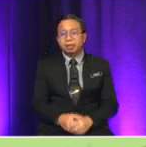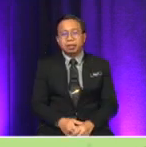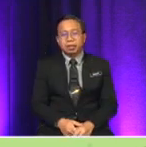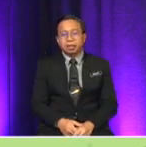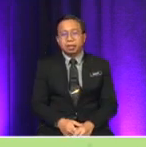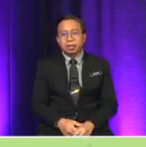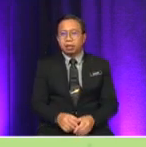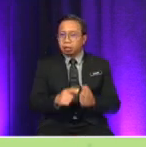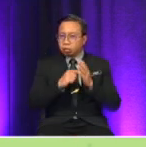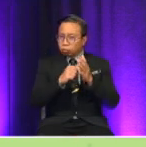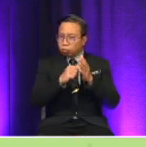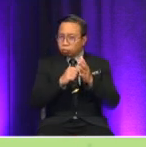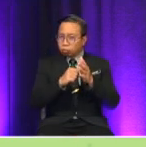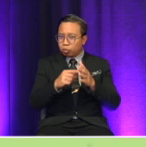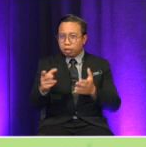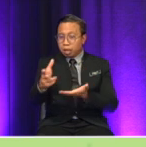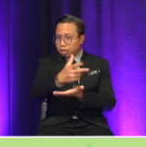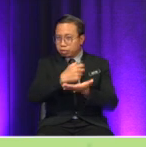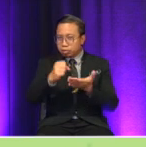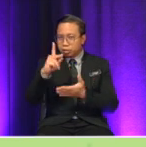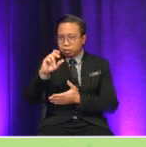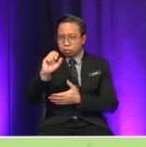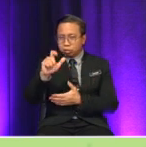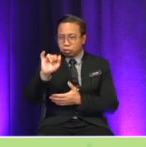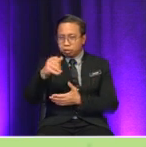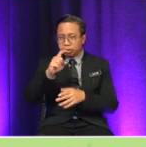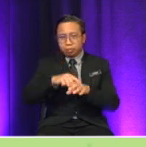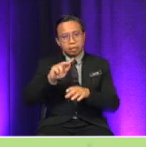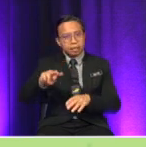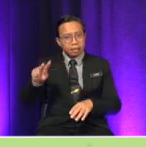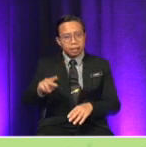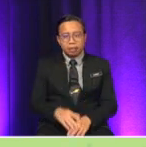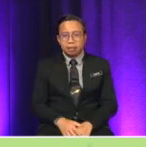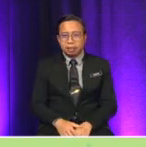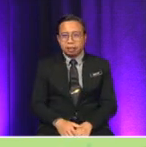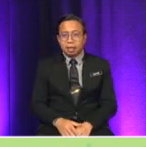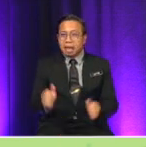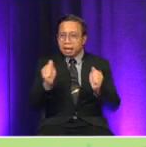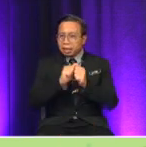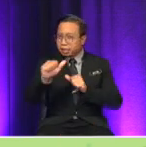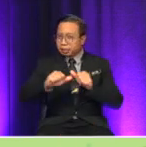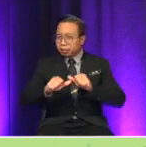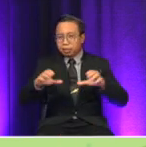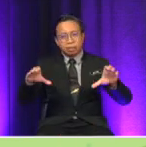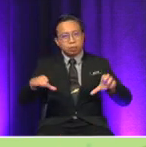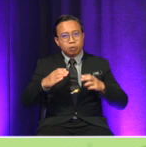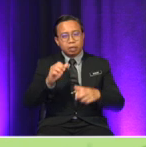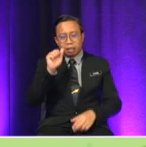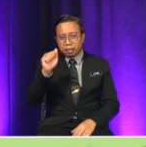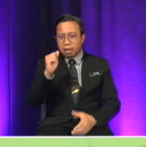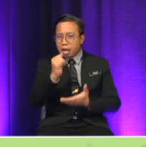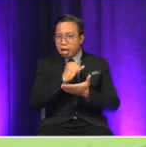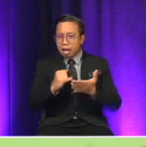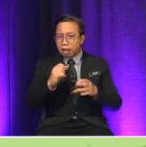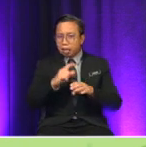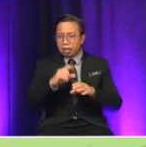menunjukkan contoh hasil kolaj kepada kanak-kanak dan mengaitkan dengan aktiviti yang akan dijalankan. Langkah 3, A, melakar gambar pada